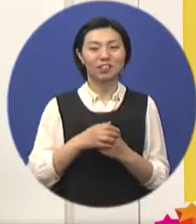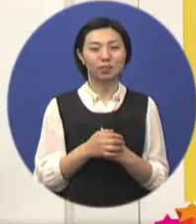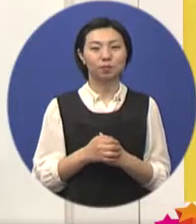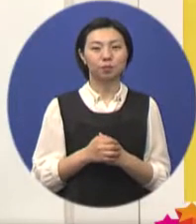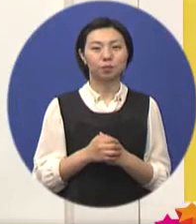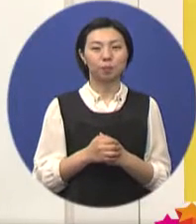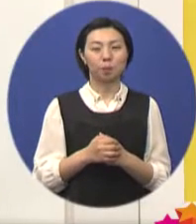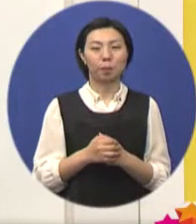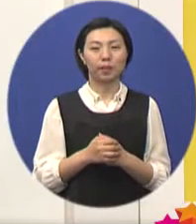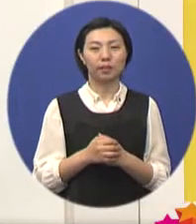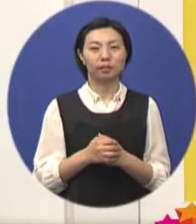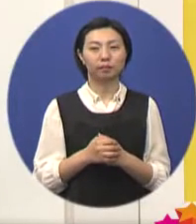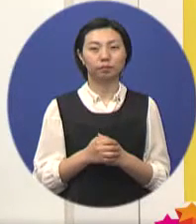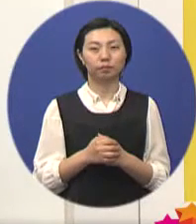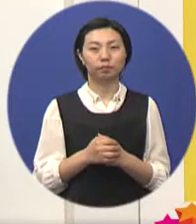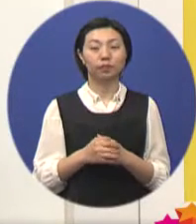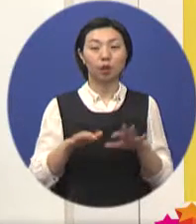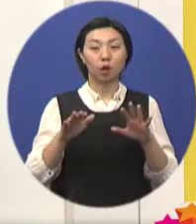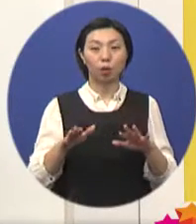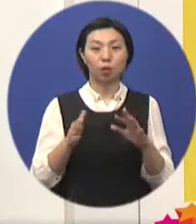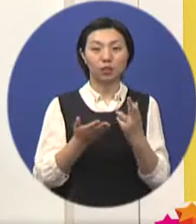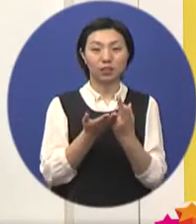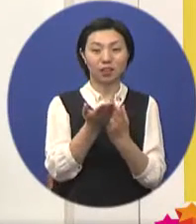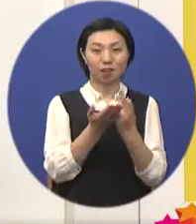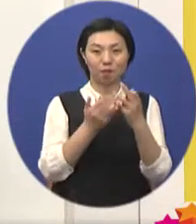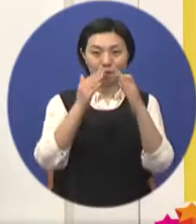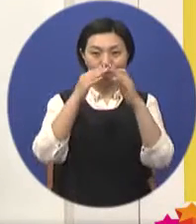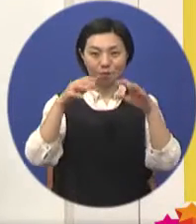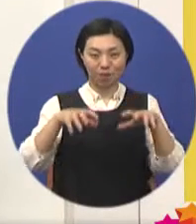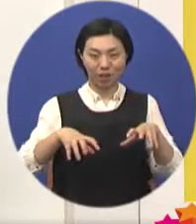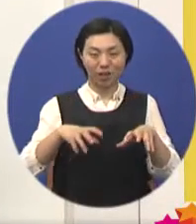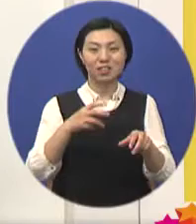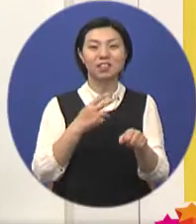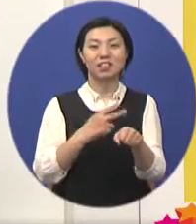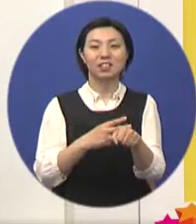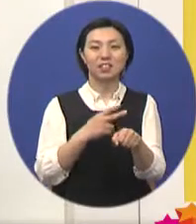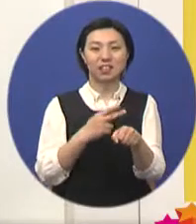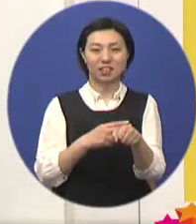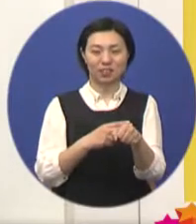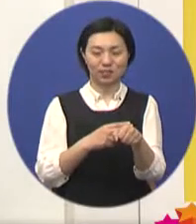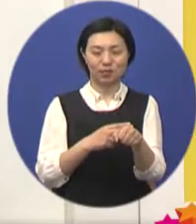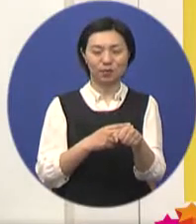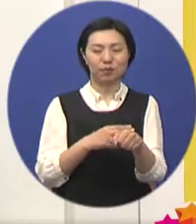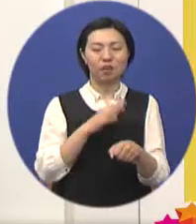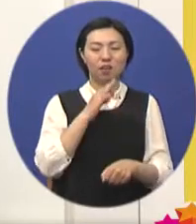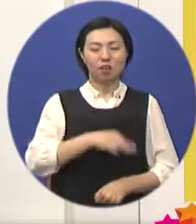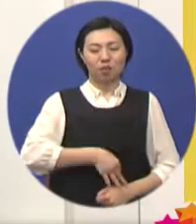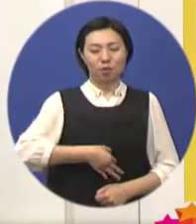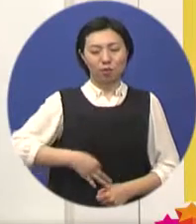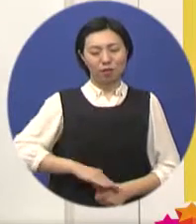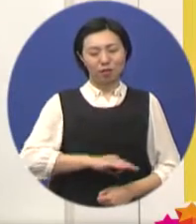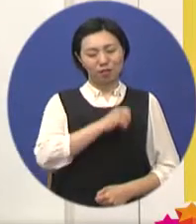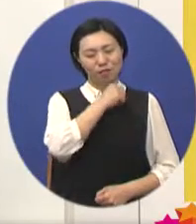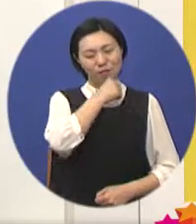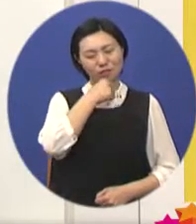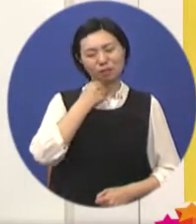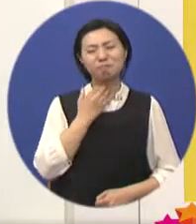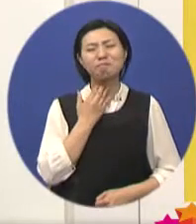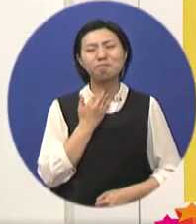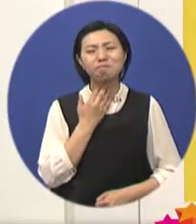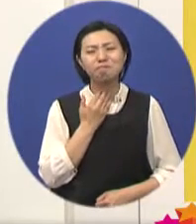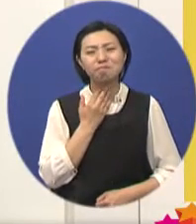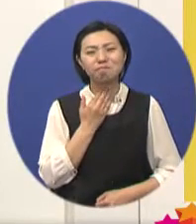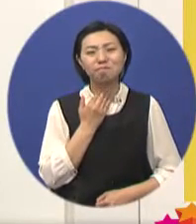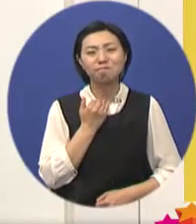자, 그러면 오늘 선마을 선생. 네, 선생님. 아, 진짜 곱창, 예, 맛있게 먹고 싶은데.